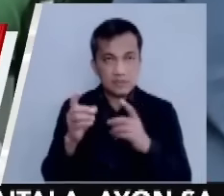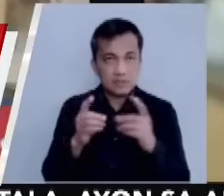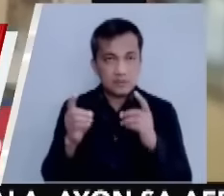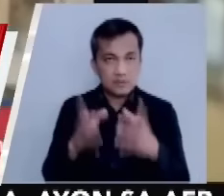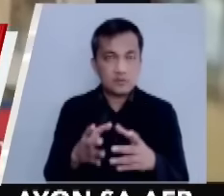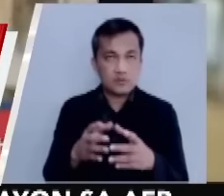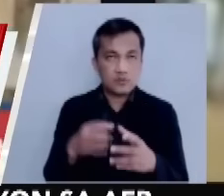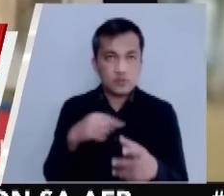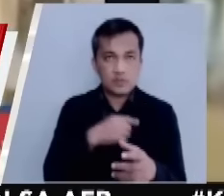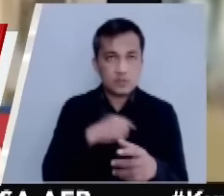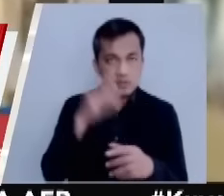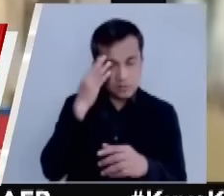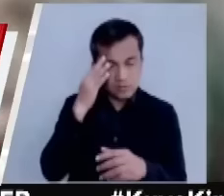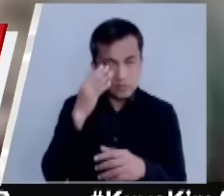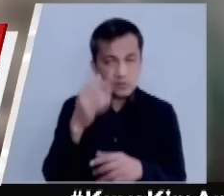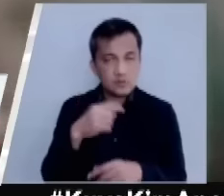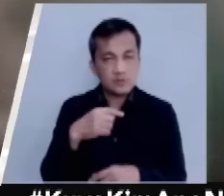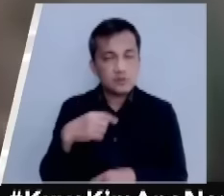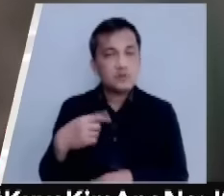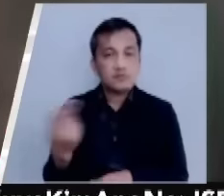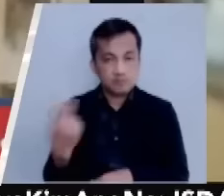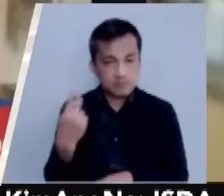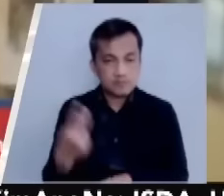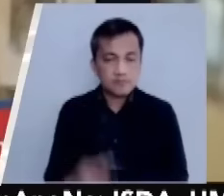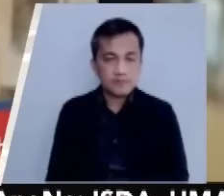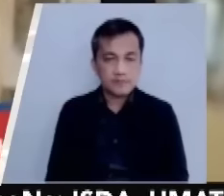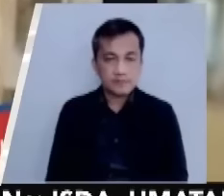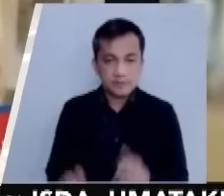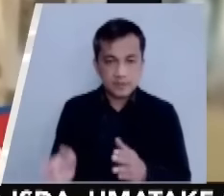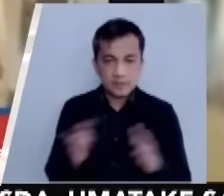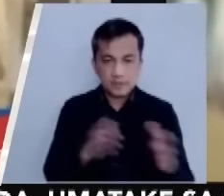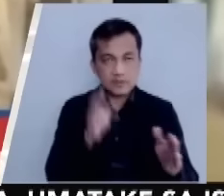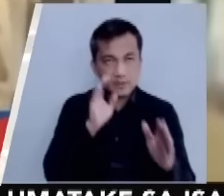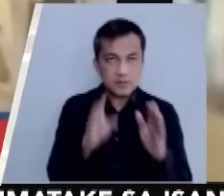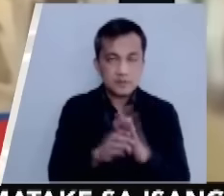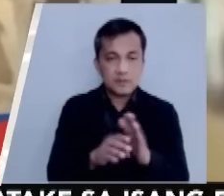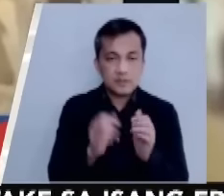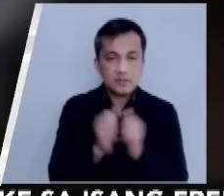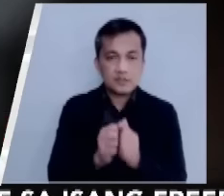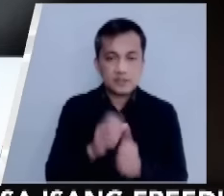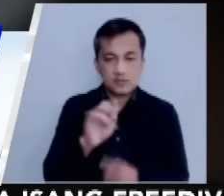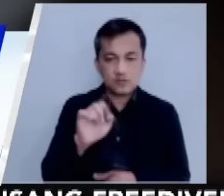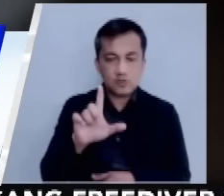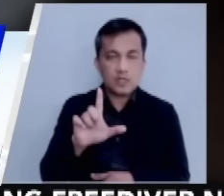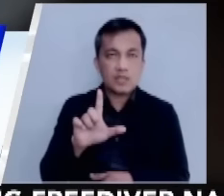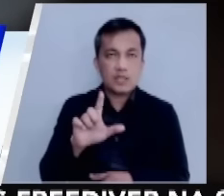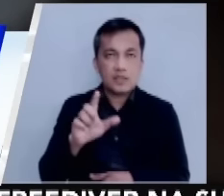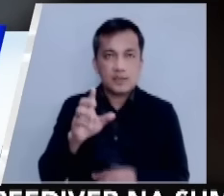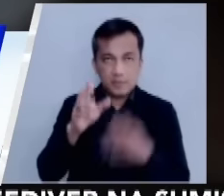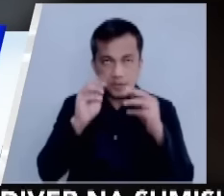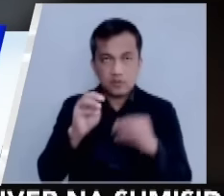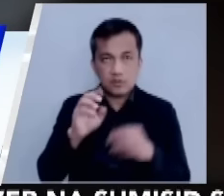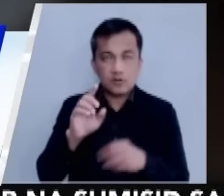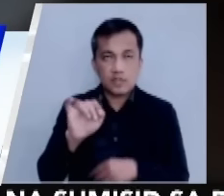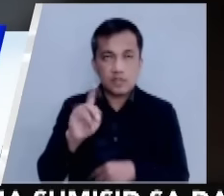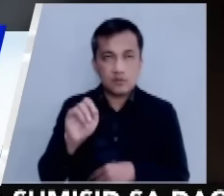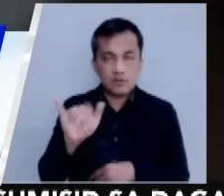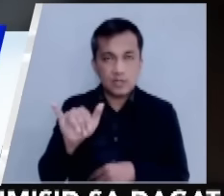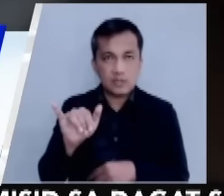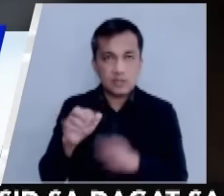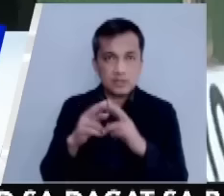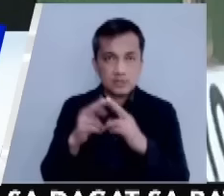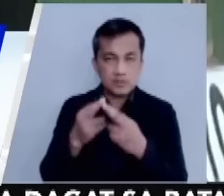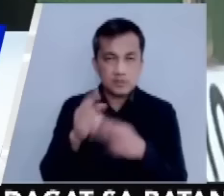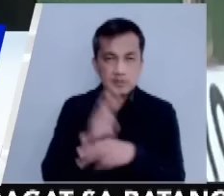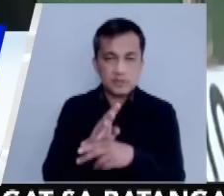each other. Sa isa pang larawan, kasama ni Acorda si Sual Pangasinan Mayor Dong Kalugay na umunoy karelasyon at business partner ni Aris